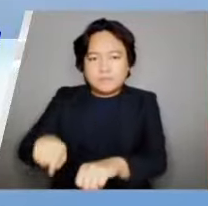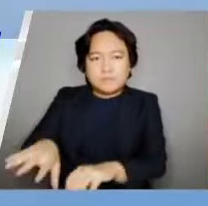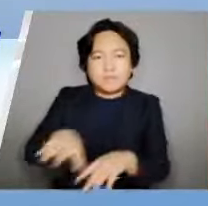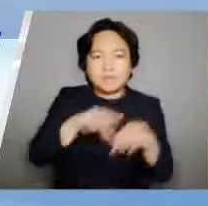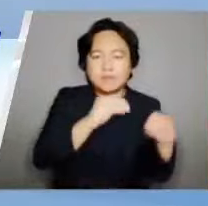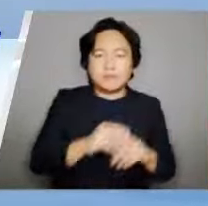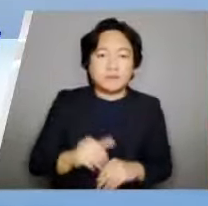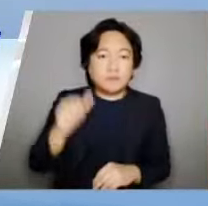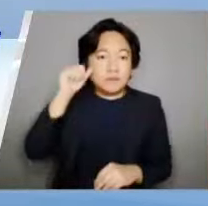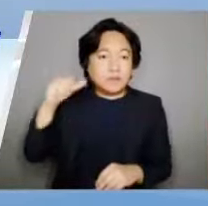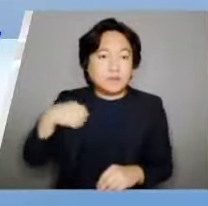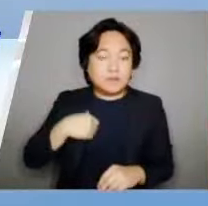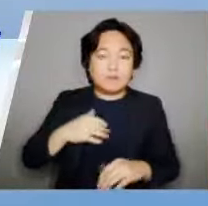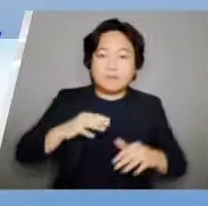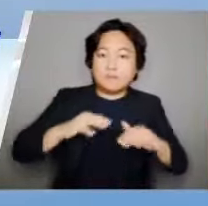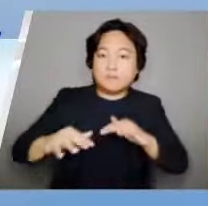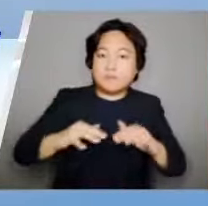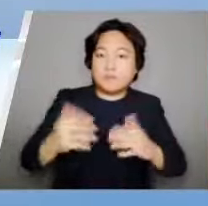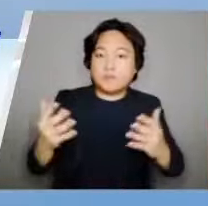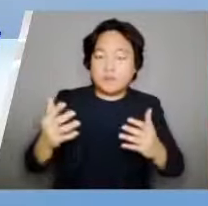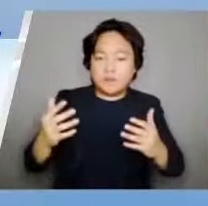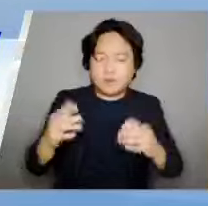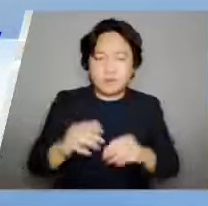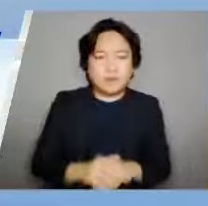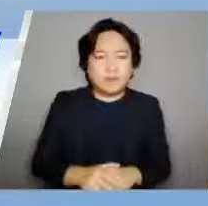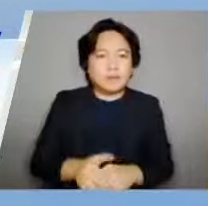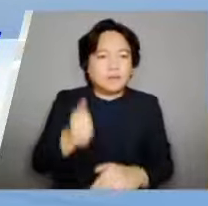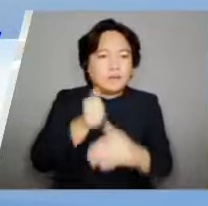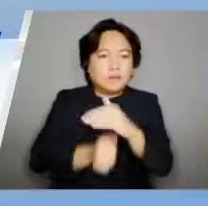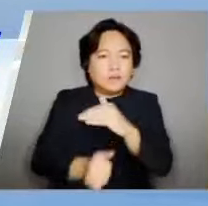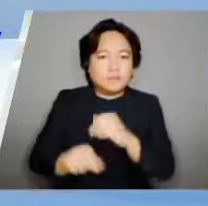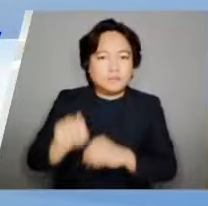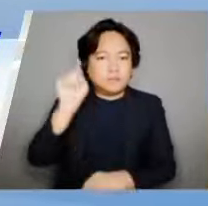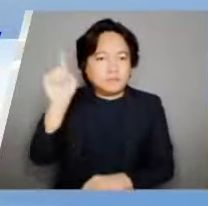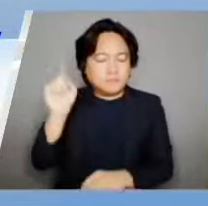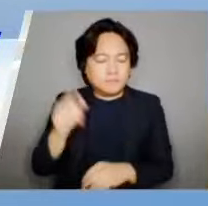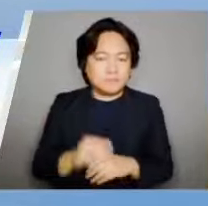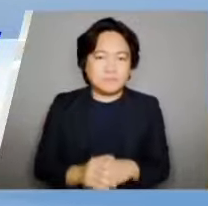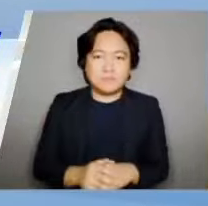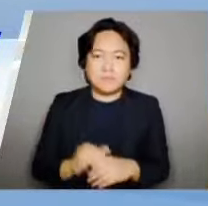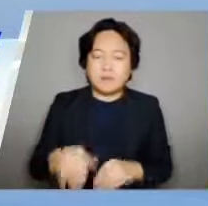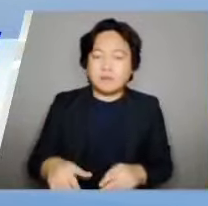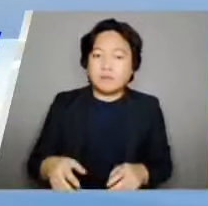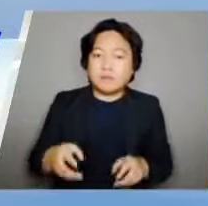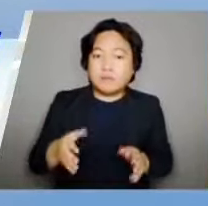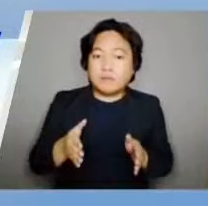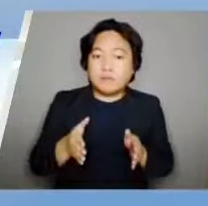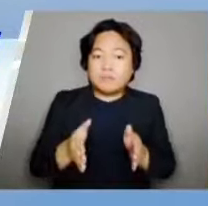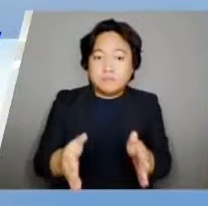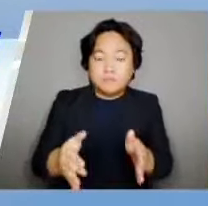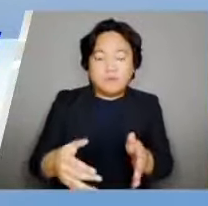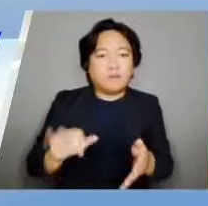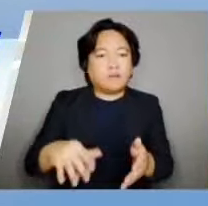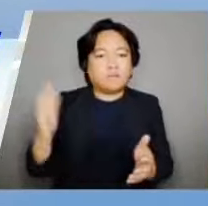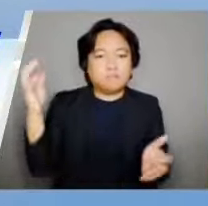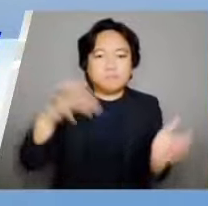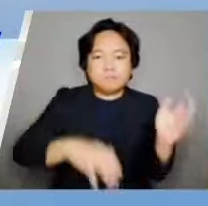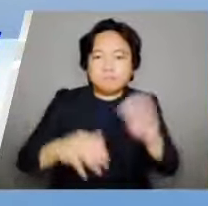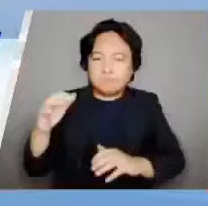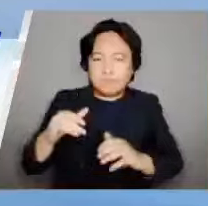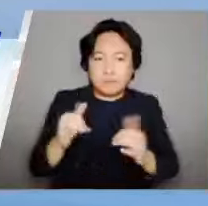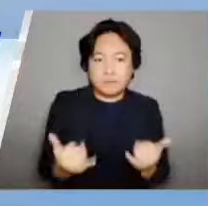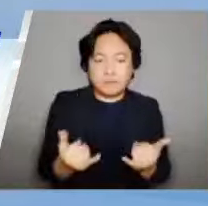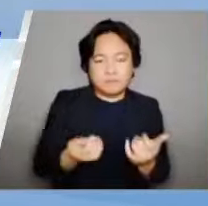ng bundok sa Likwan, Baay, Abra. Natumbang mga puno at tabunan ng lupa ang kalsada. Kaya agad na nagsagawa ng clearing operation sa mga